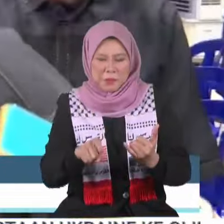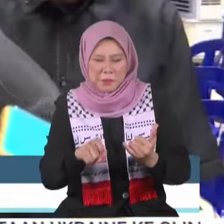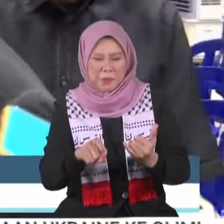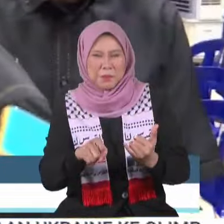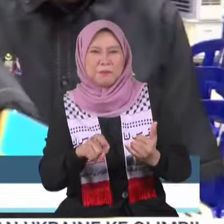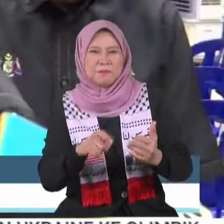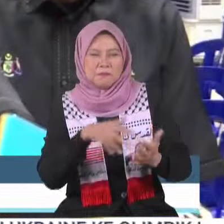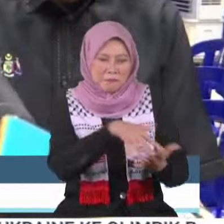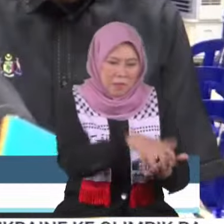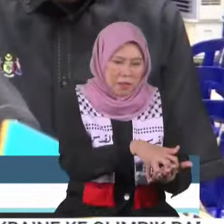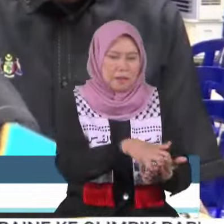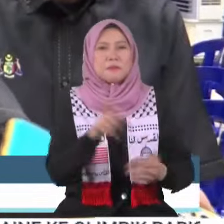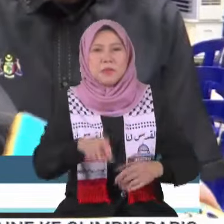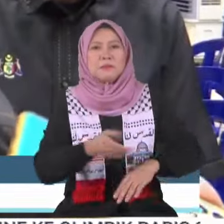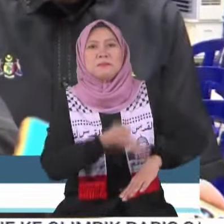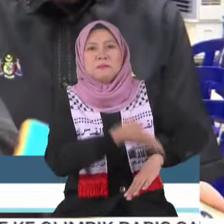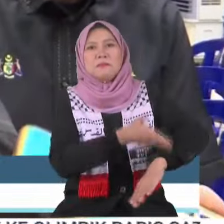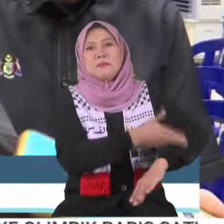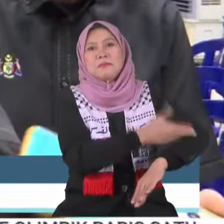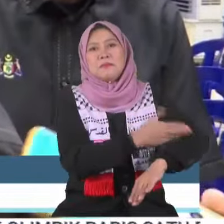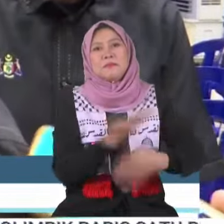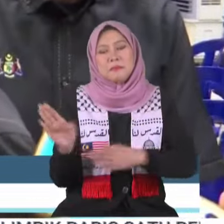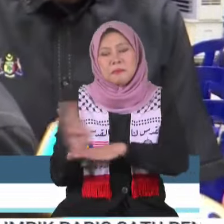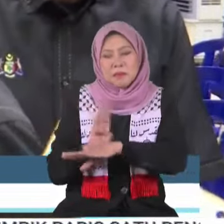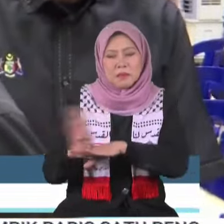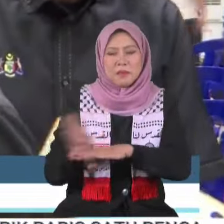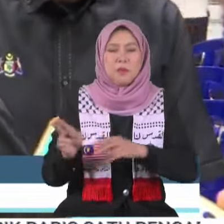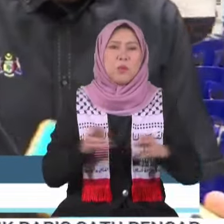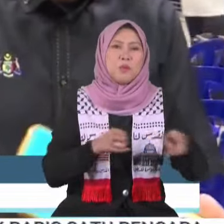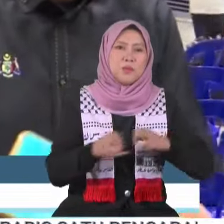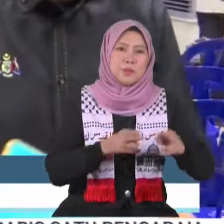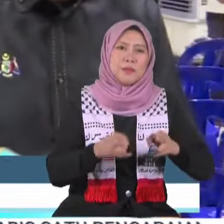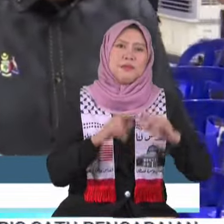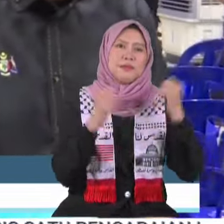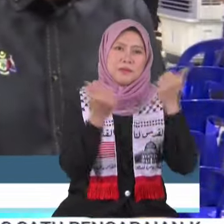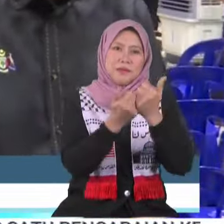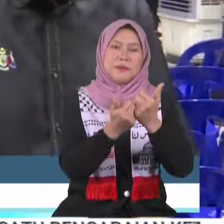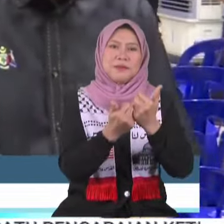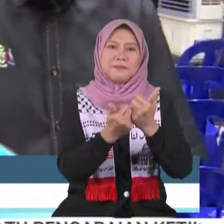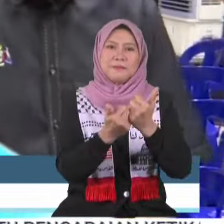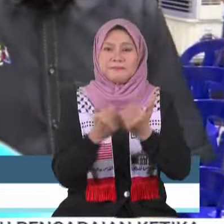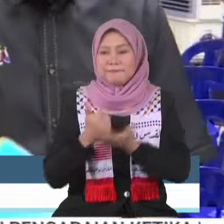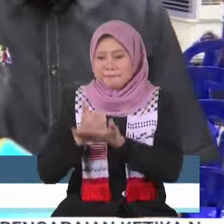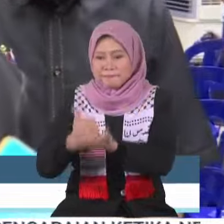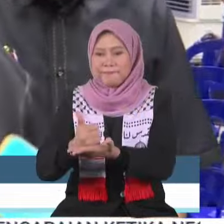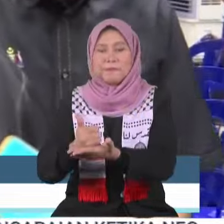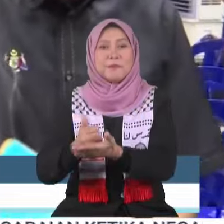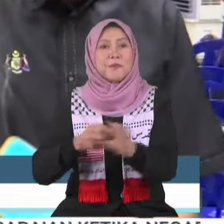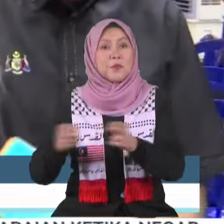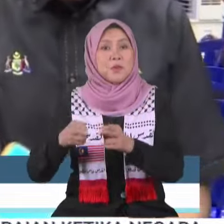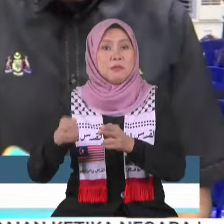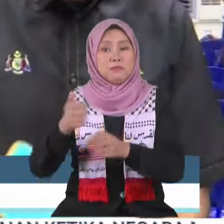penambahbaikan sama ada daripada sudut perniagaan ataupun pengurusan agensi itu sendiri yang dibantu oleh pengurusan pentadbiran tertinggi